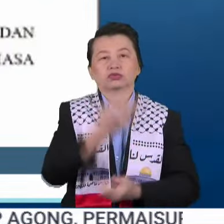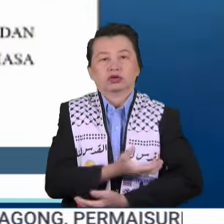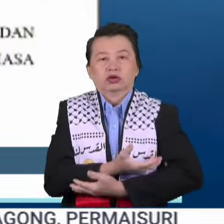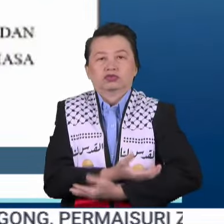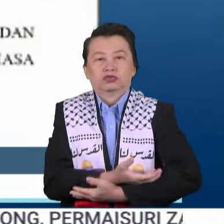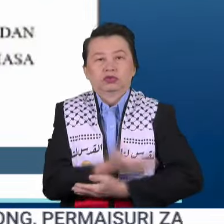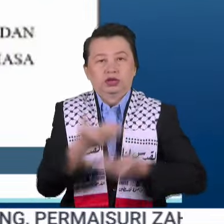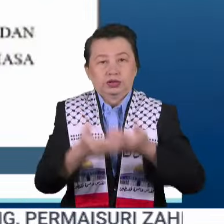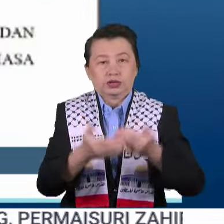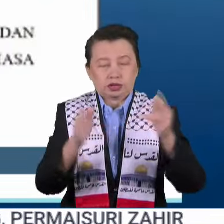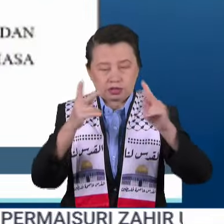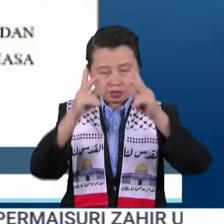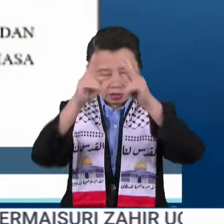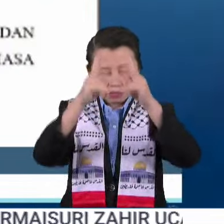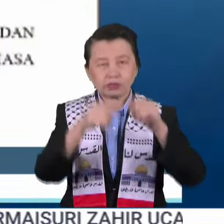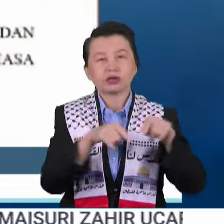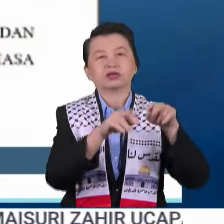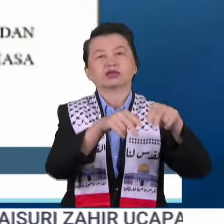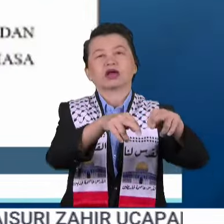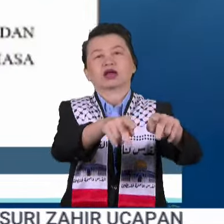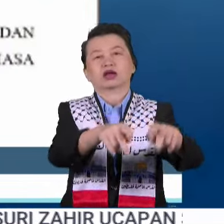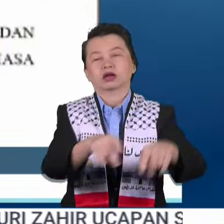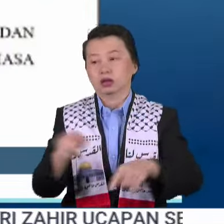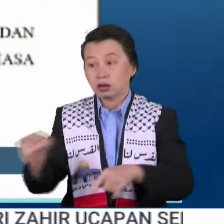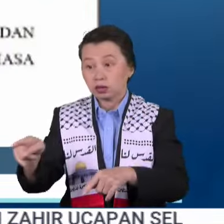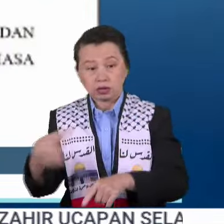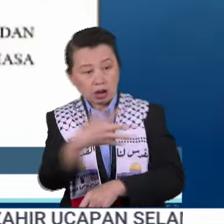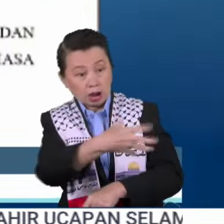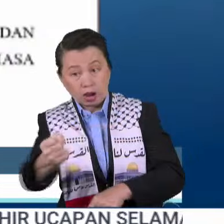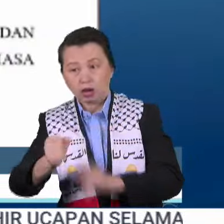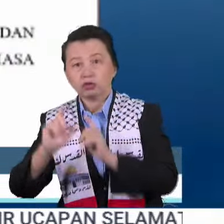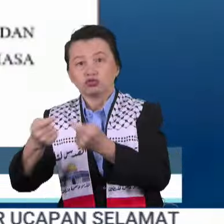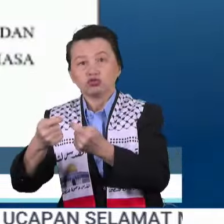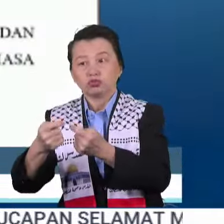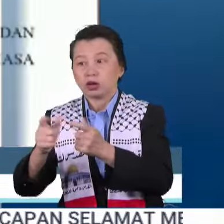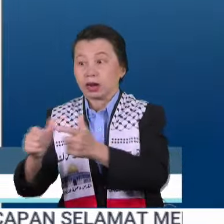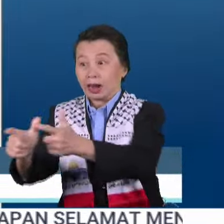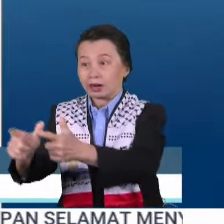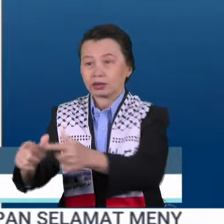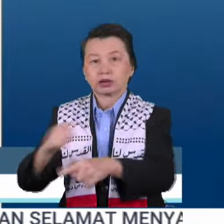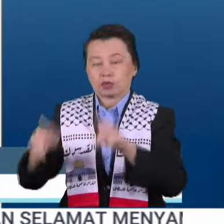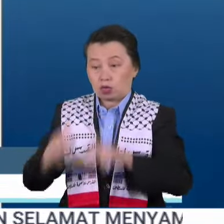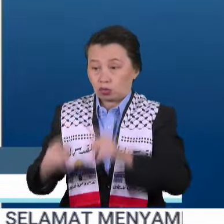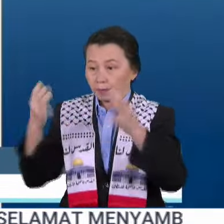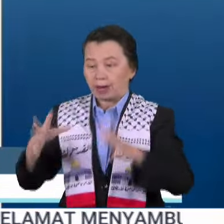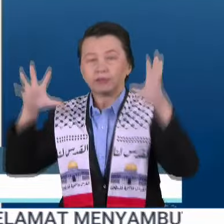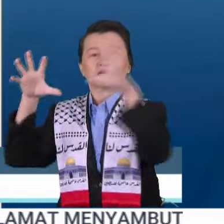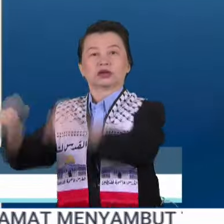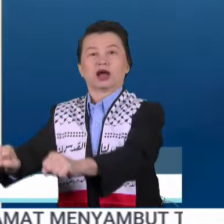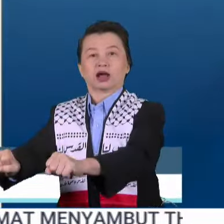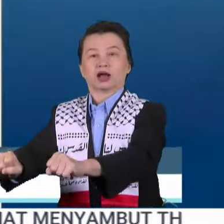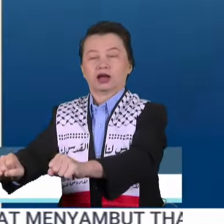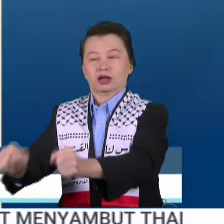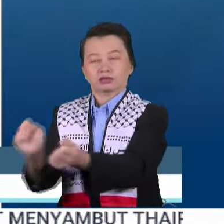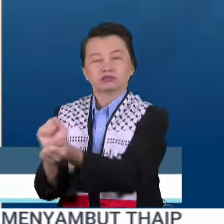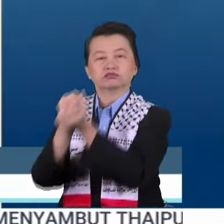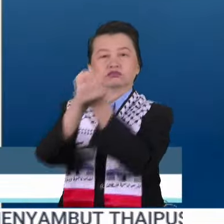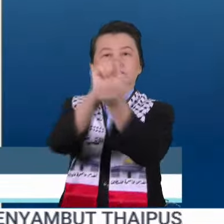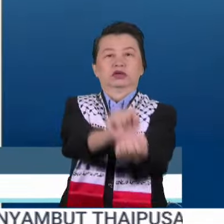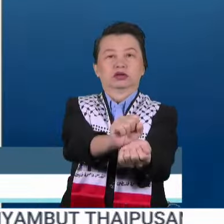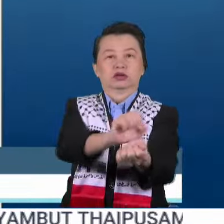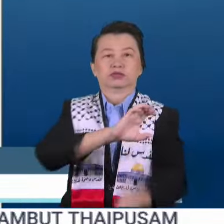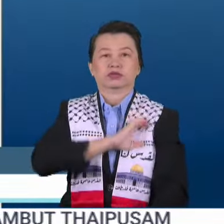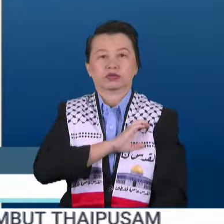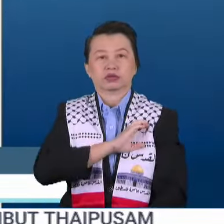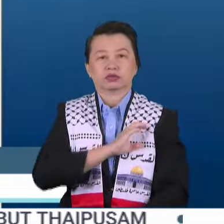cucunya berhampiran kuil berterbabit. Suspek cuba melarikan diri namun berjaya ditahan dengan bantuan orang awam sebelum diserahkan kepada pihak